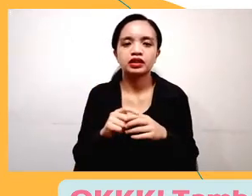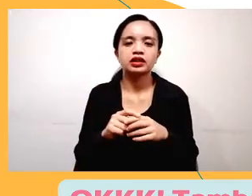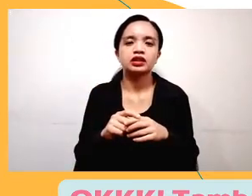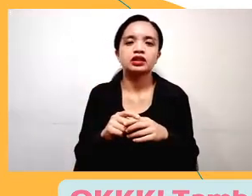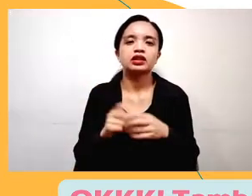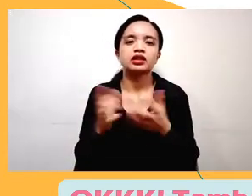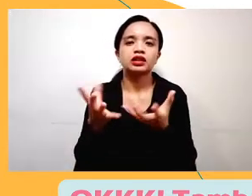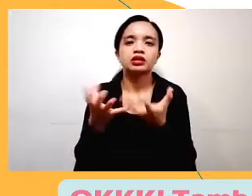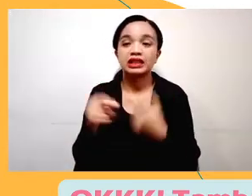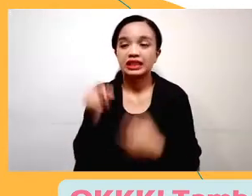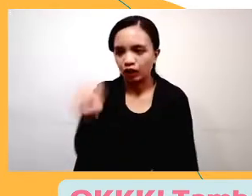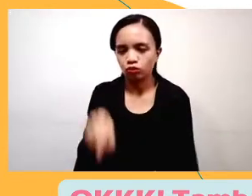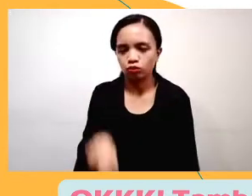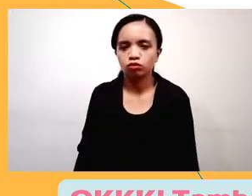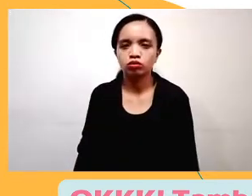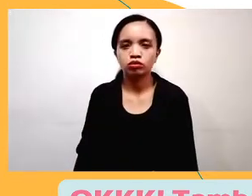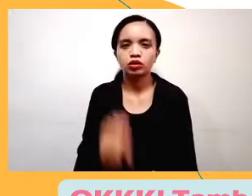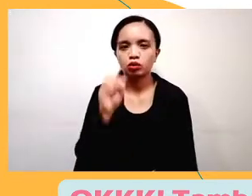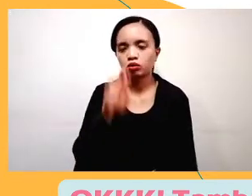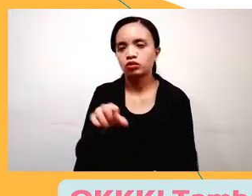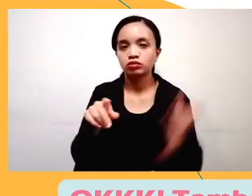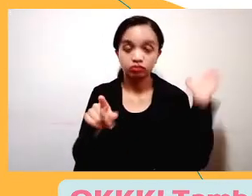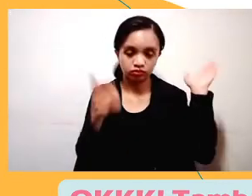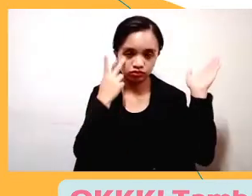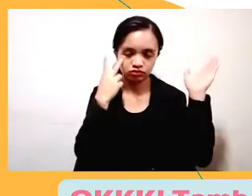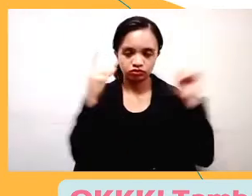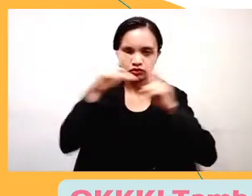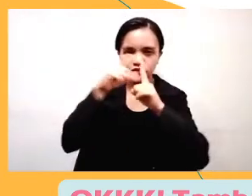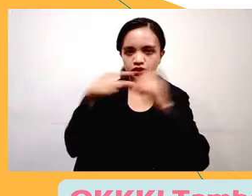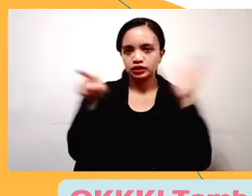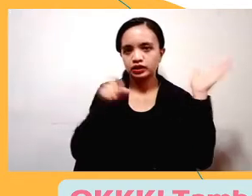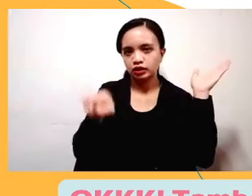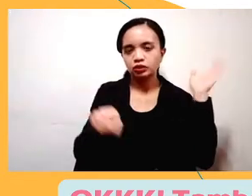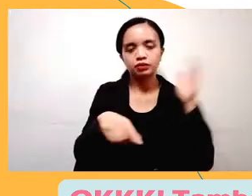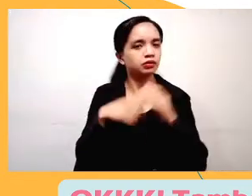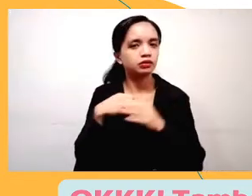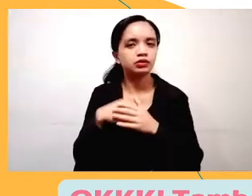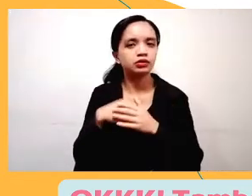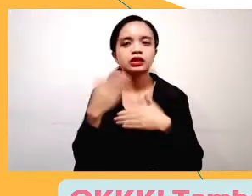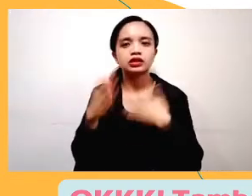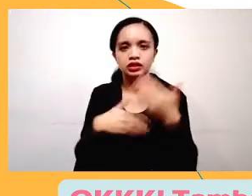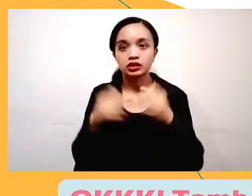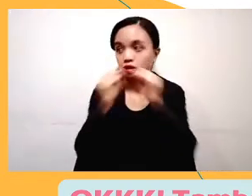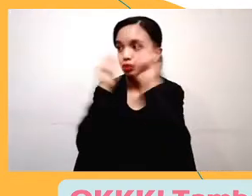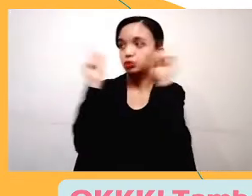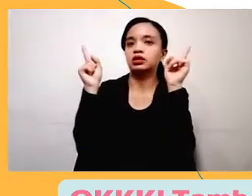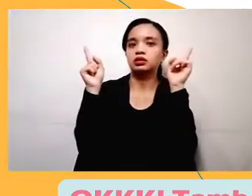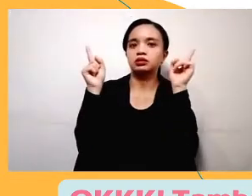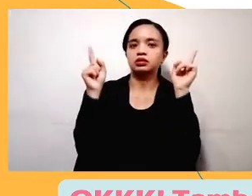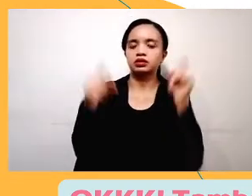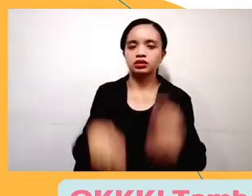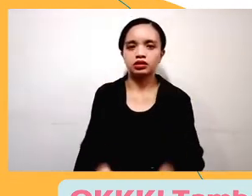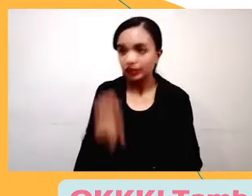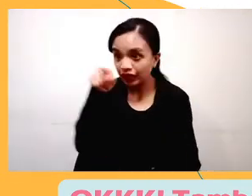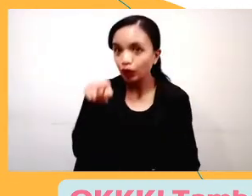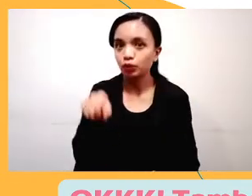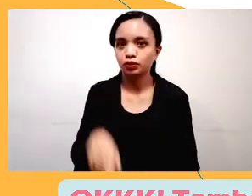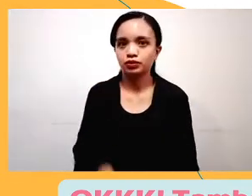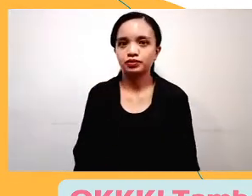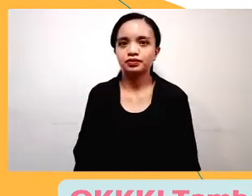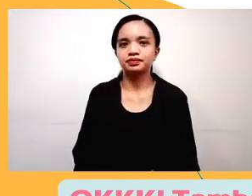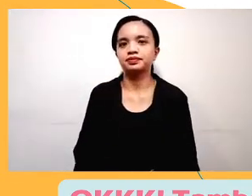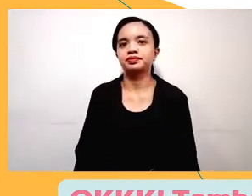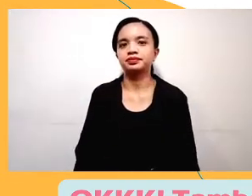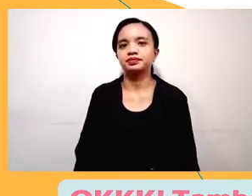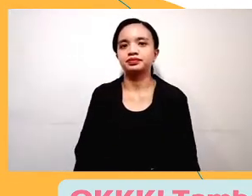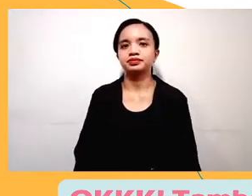ikaw. Or ikaw. Tapos, ano pa ba? Surprised. Ikaw! Tama.